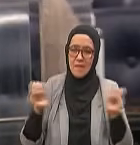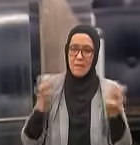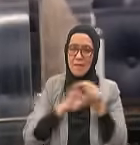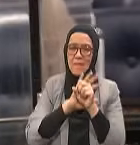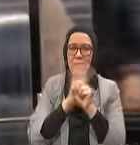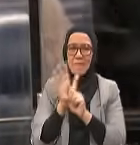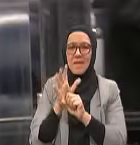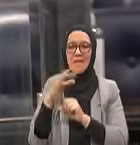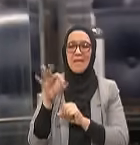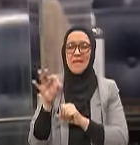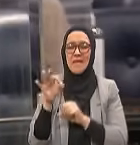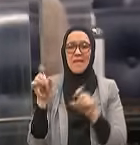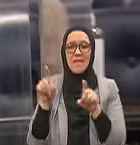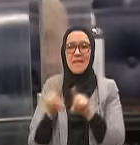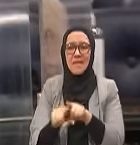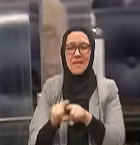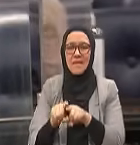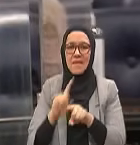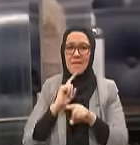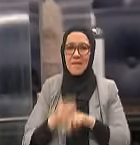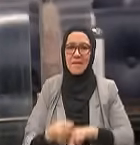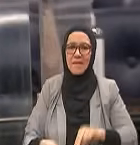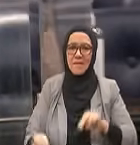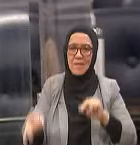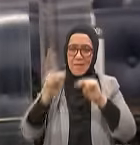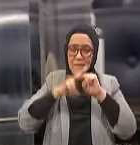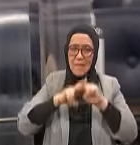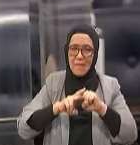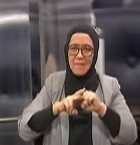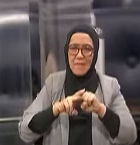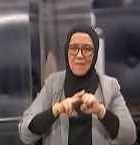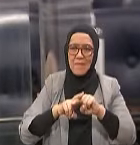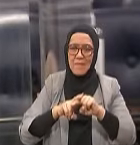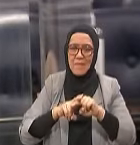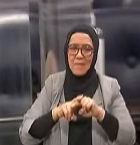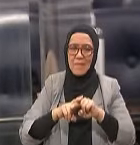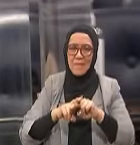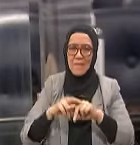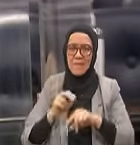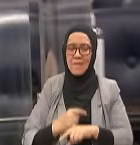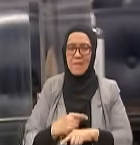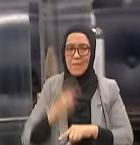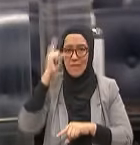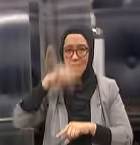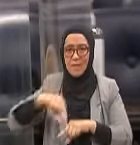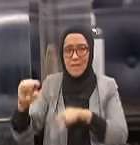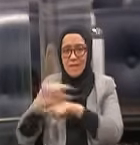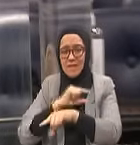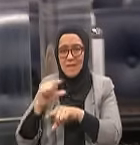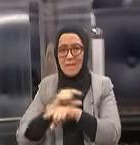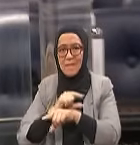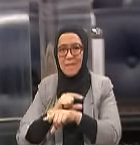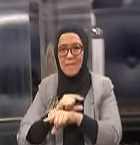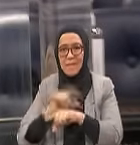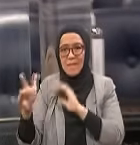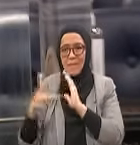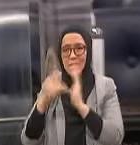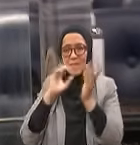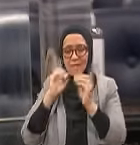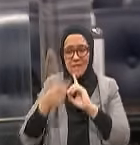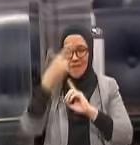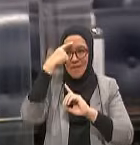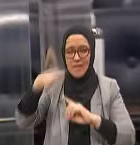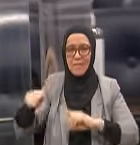telah meningkatkan keluar untuk mendapatkan teknologi tahu dalam kelangsungan penjagaan